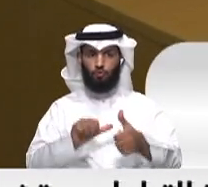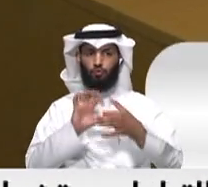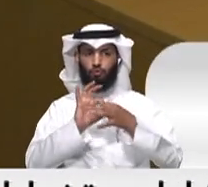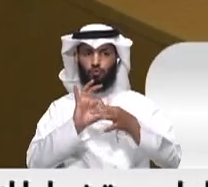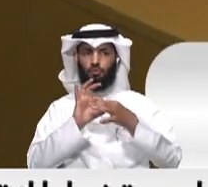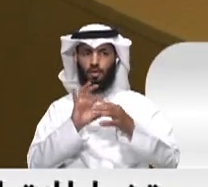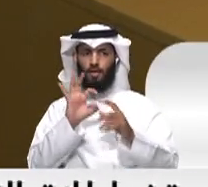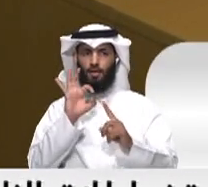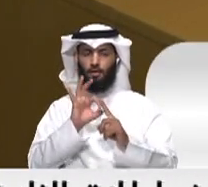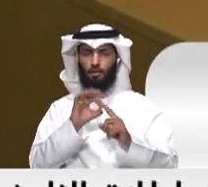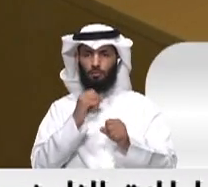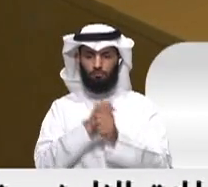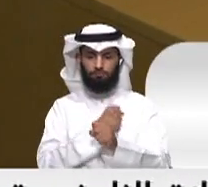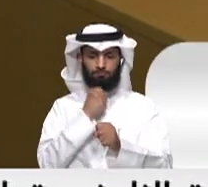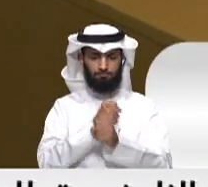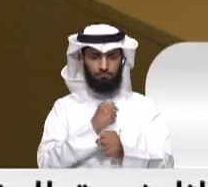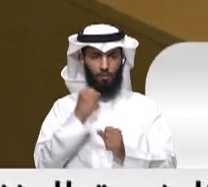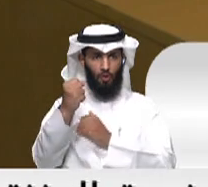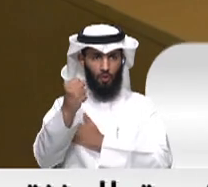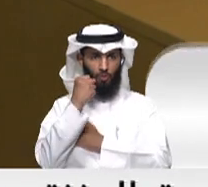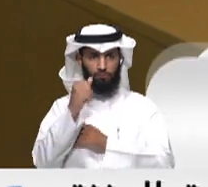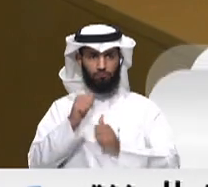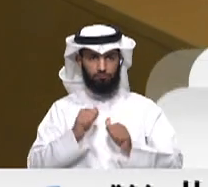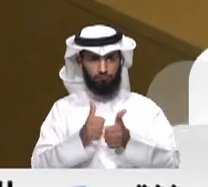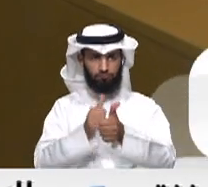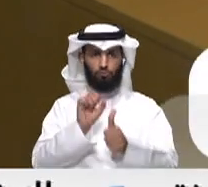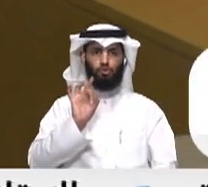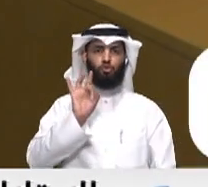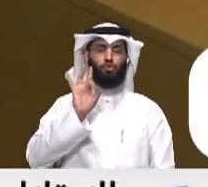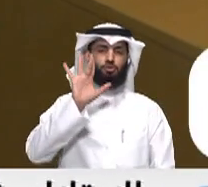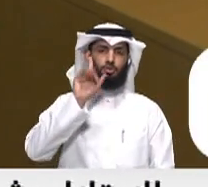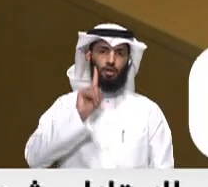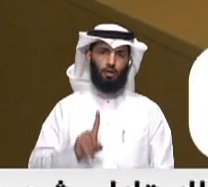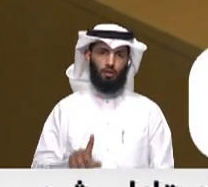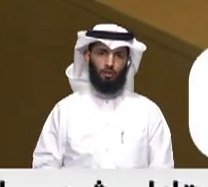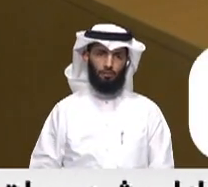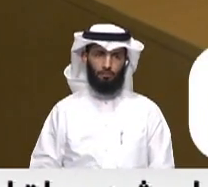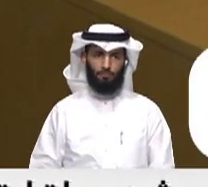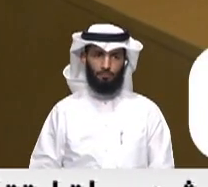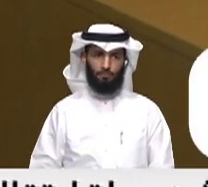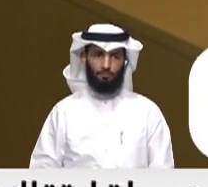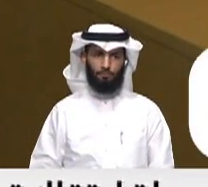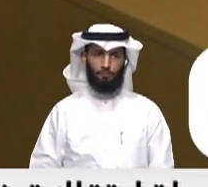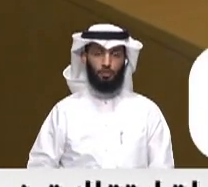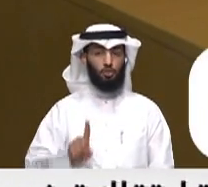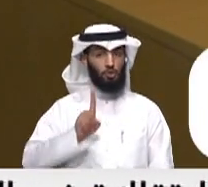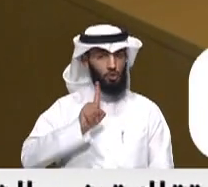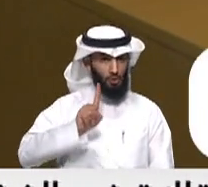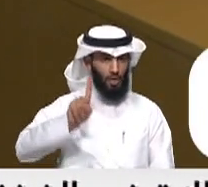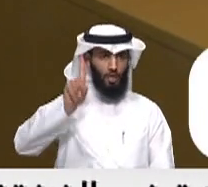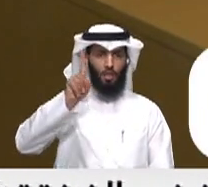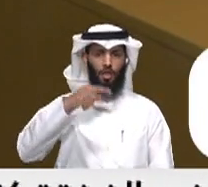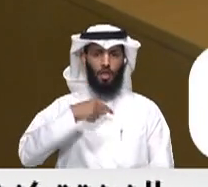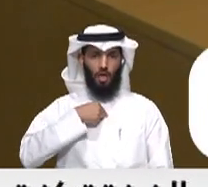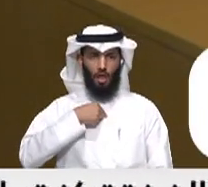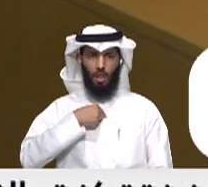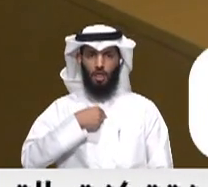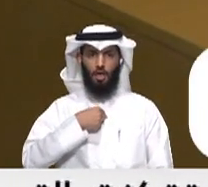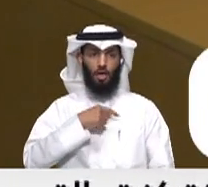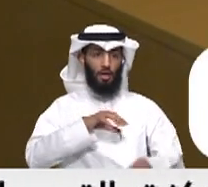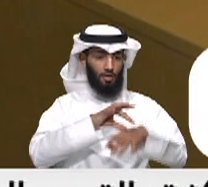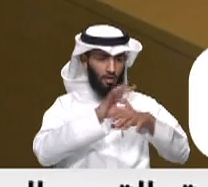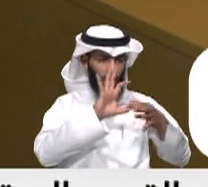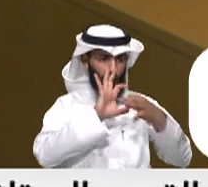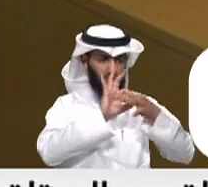وبقوه وان شاء الله يعني في ظل الاشتراطات اللي وضعناها على المقاولين خلال هذه